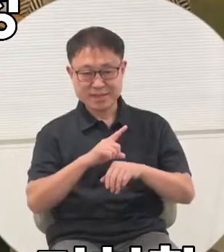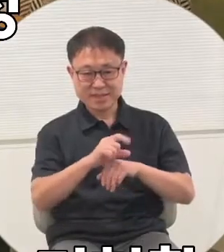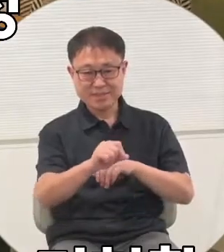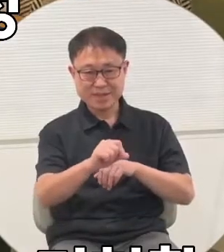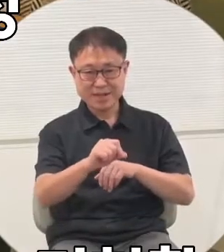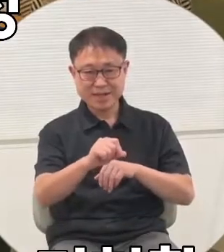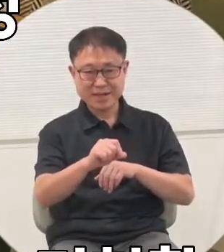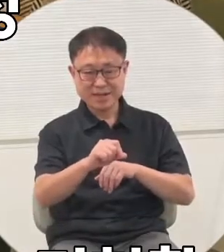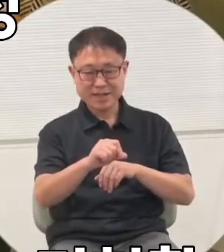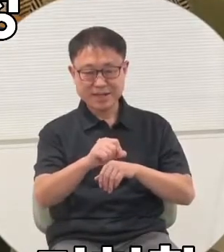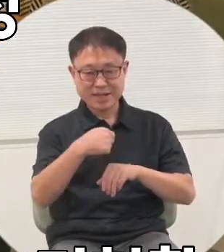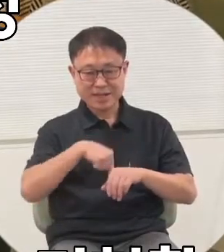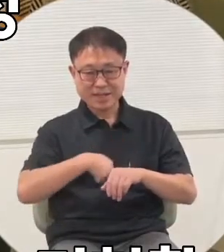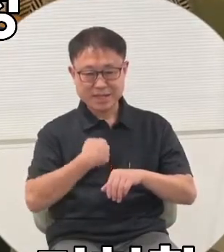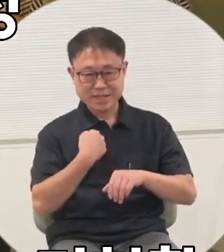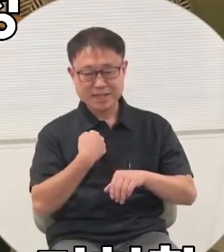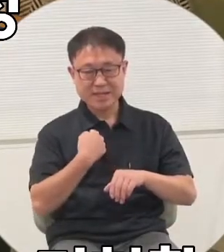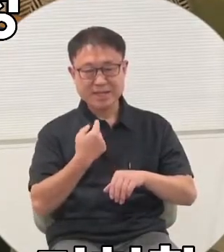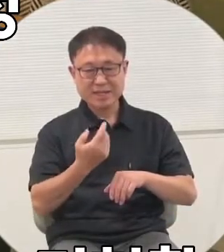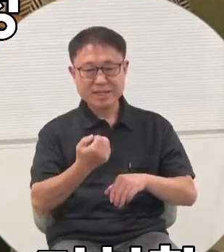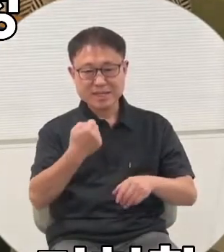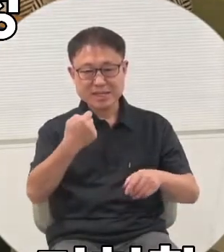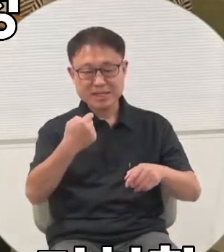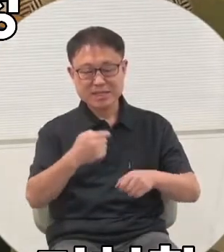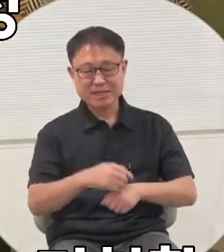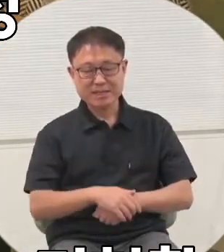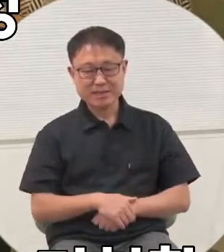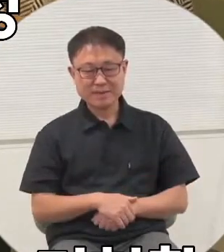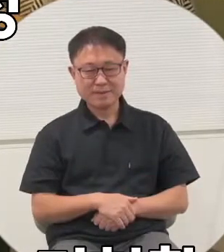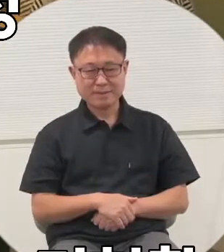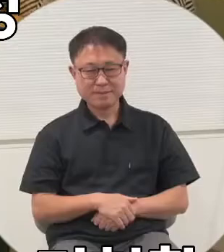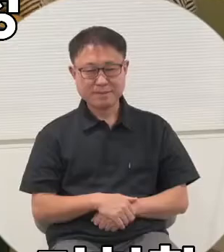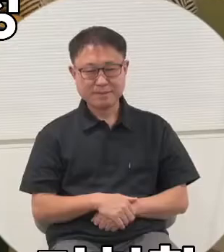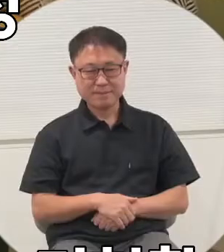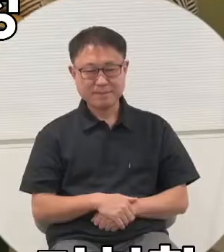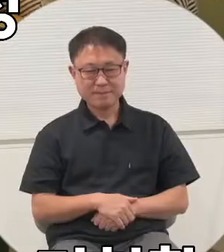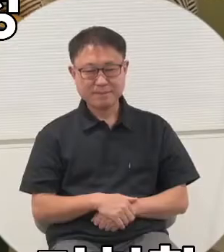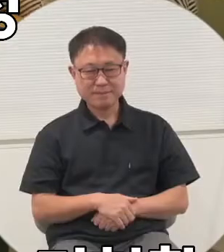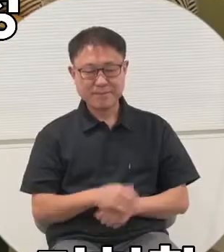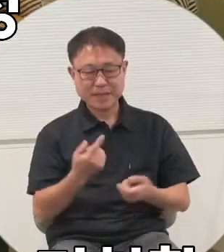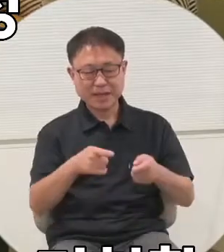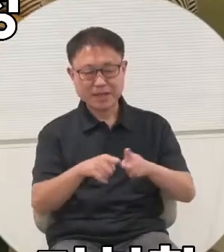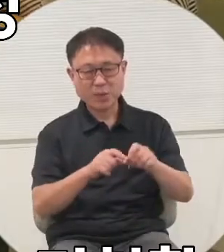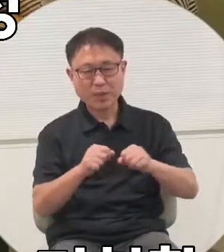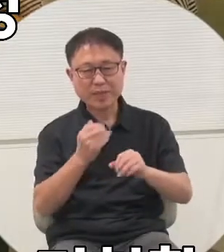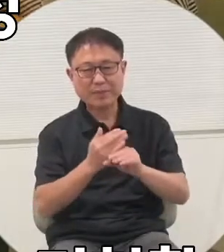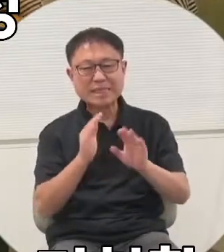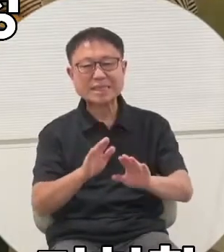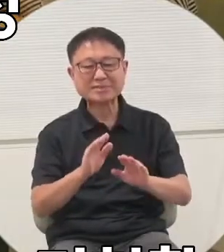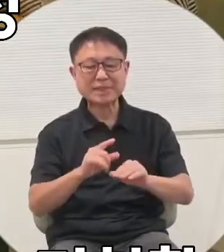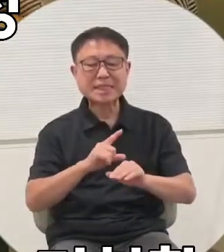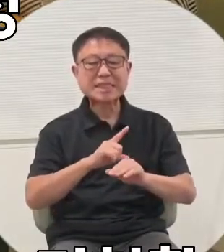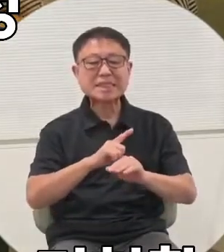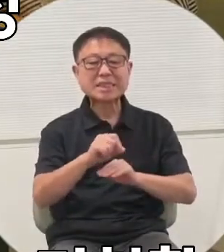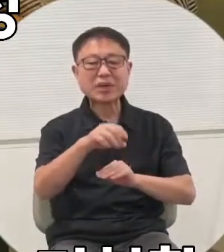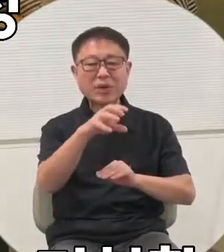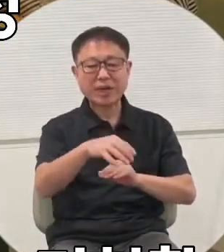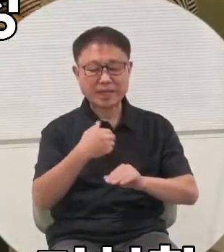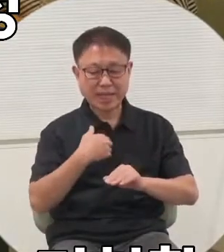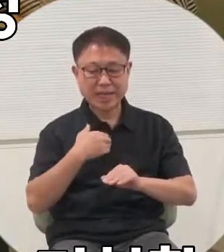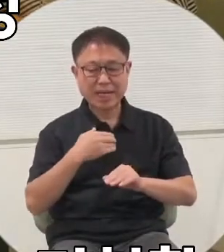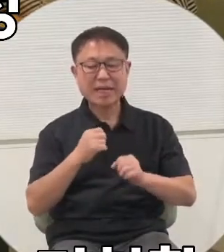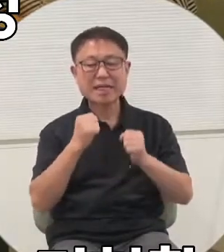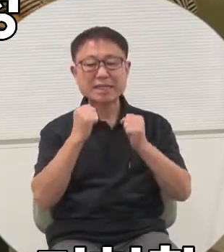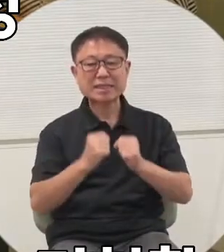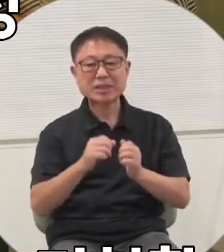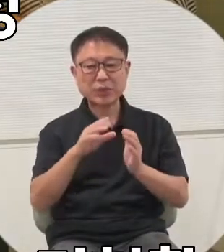타 자치구라든가 되게 막내를 하면서 정보도 교류하고 여러 가지 방식의 활동을 했다면 이제 지역에 내가 살고 있는